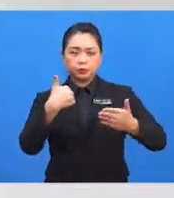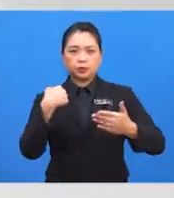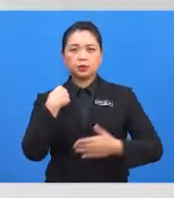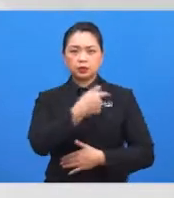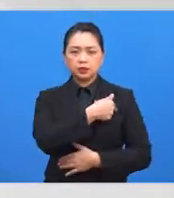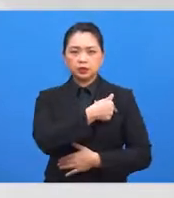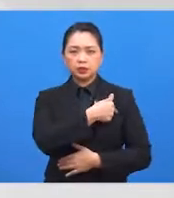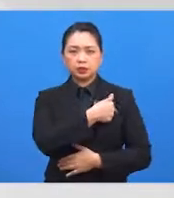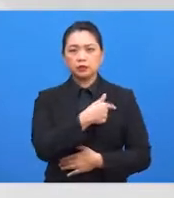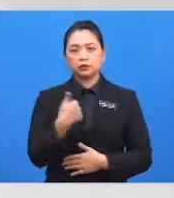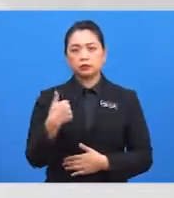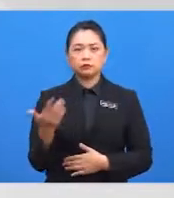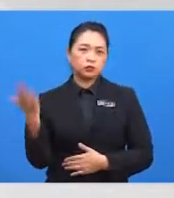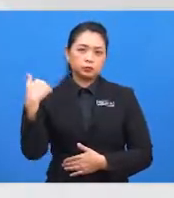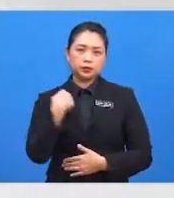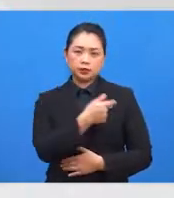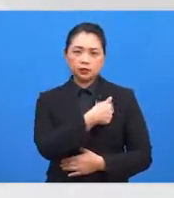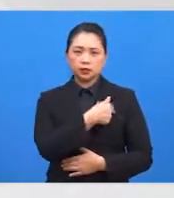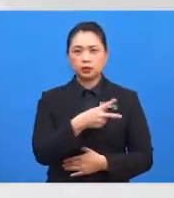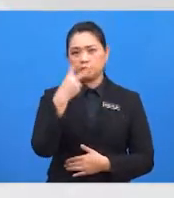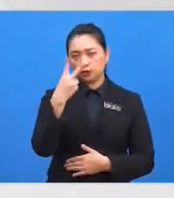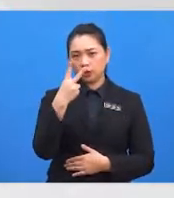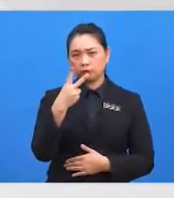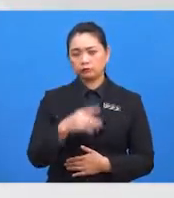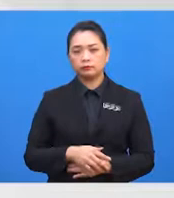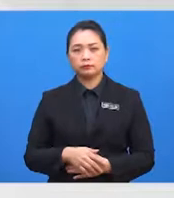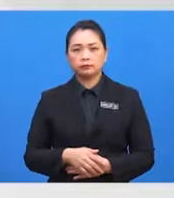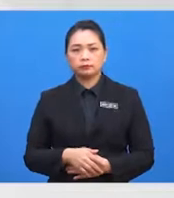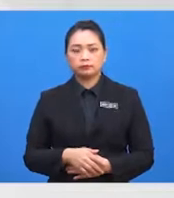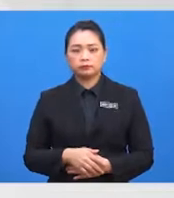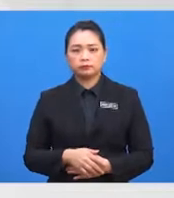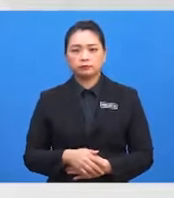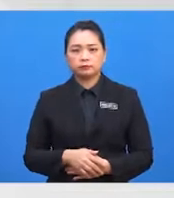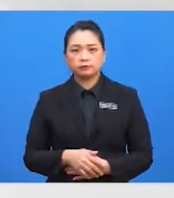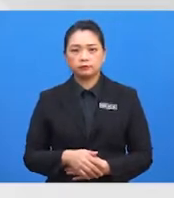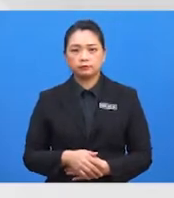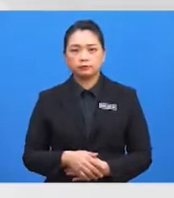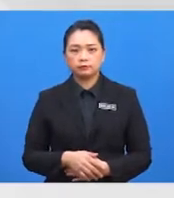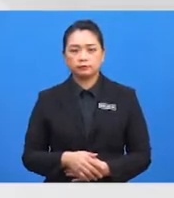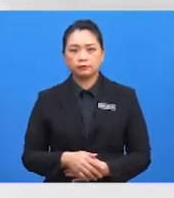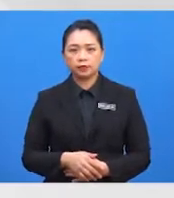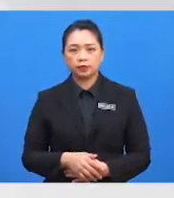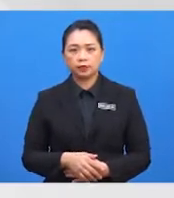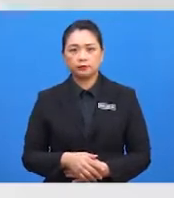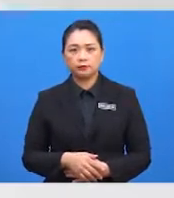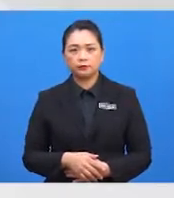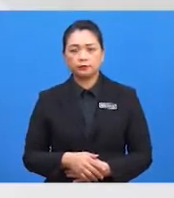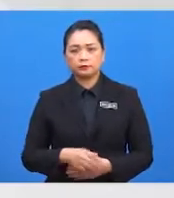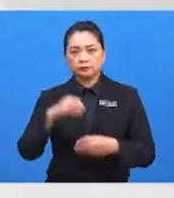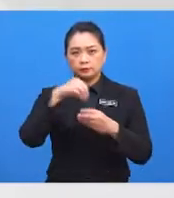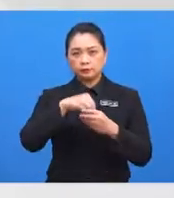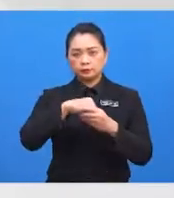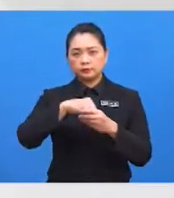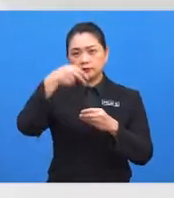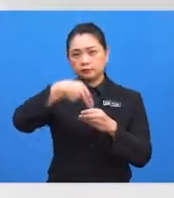layout, jom kita kenali atau kenal pasti keperluan dalam pesanan kerja. Dalam